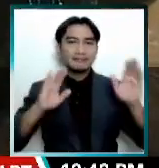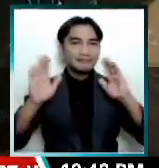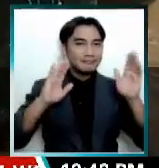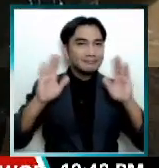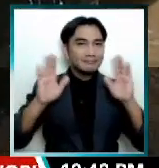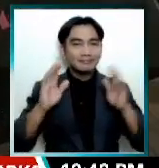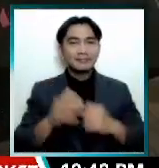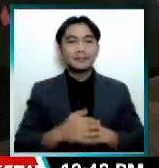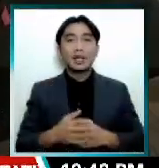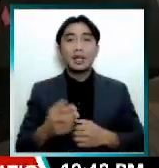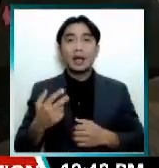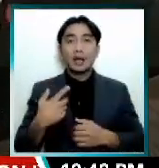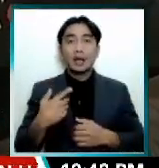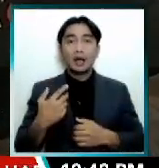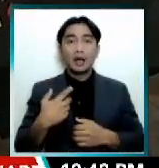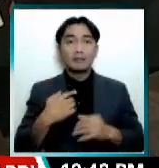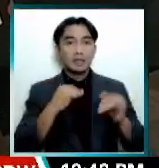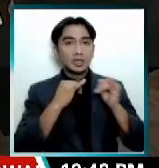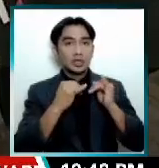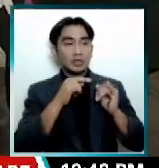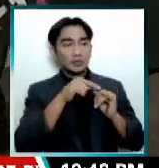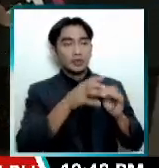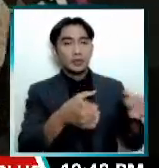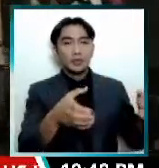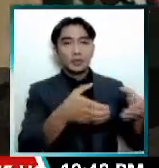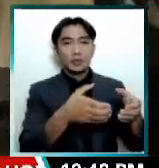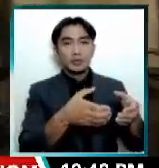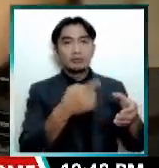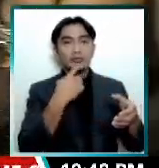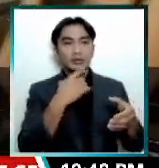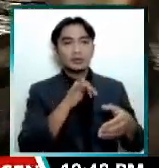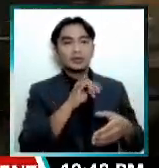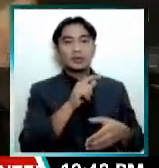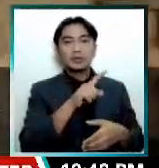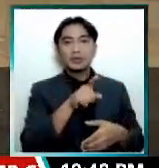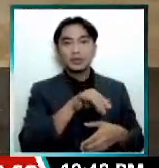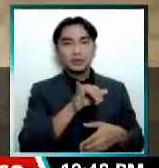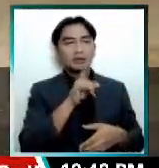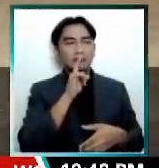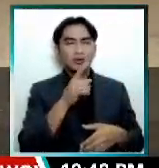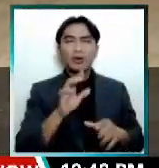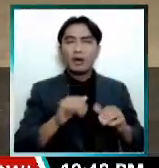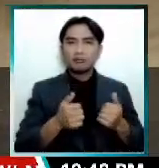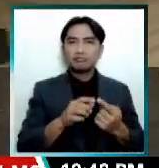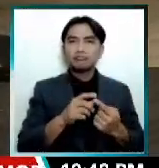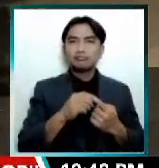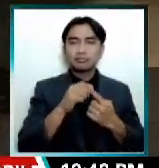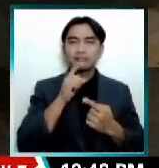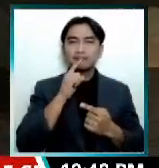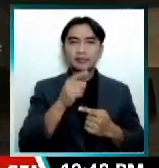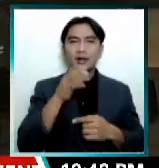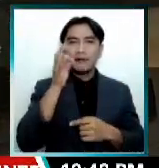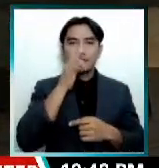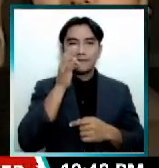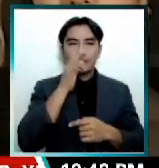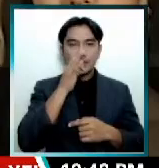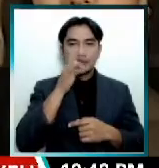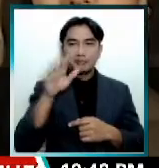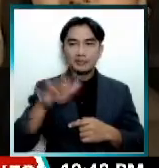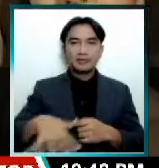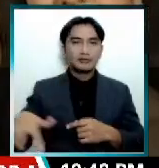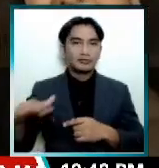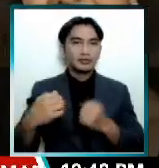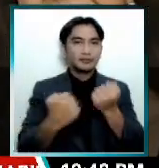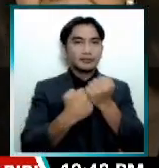interview with GMA Integrated News, ikinuwento ng girl group kung gaano ka-espesyal sa kanila ang Pinoy Mitzis. Isa raw sa mga